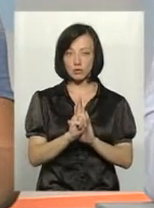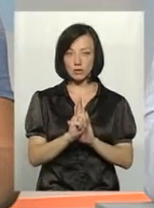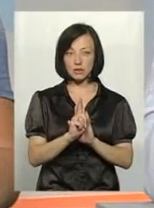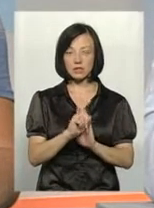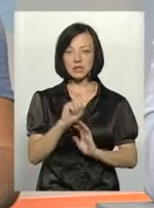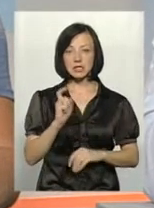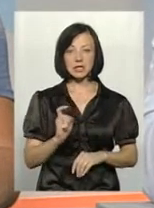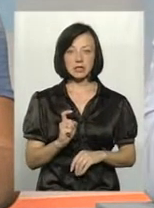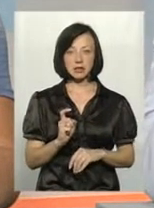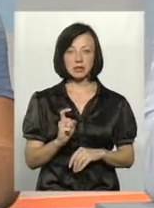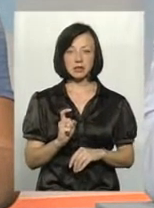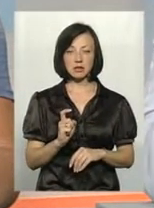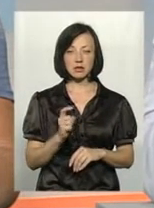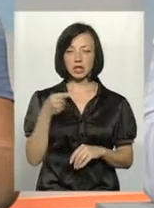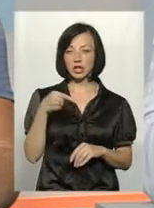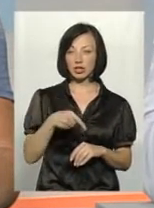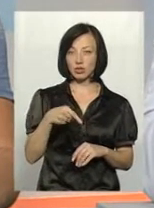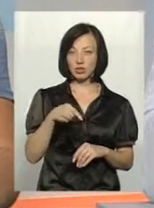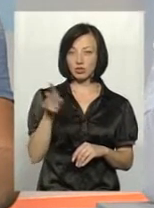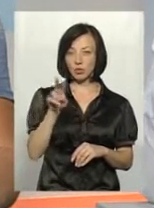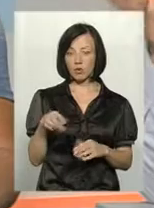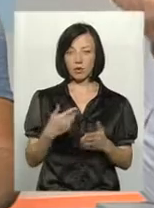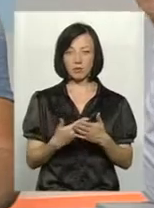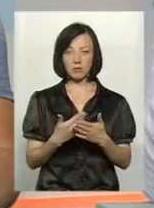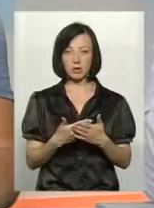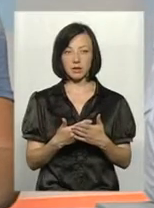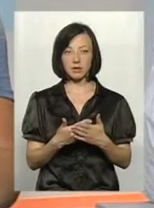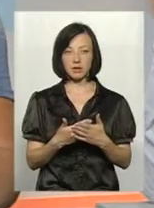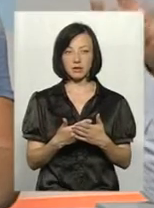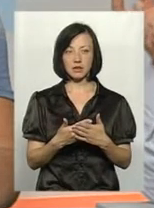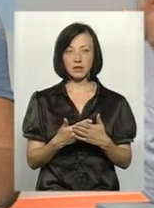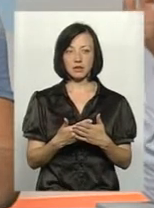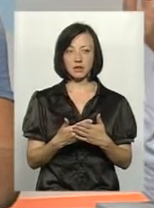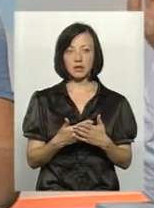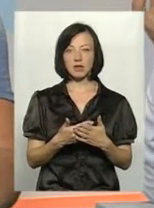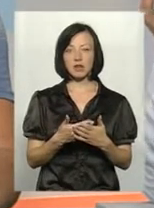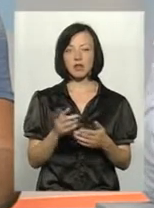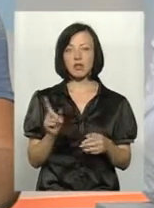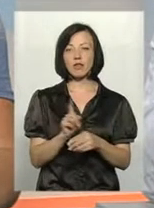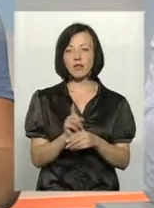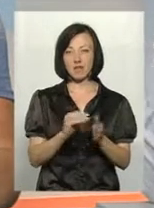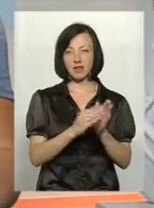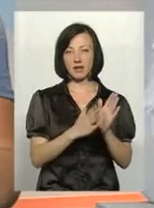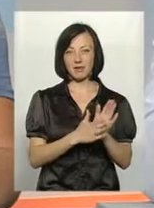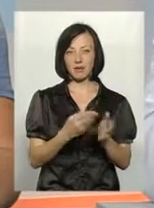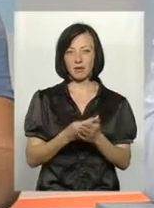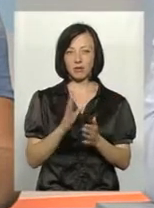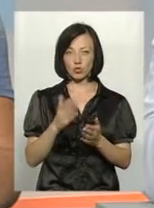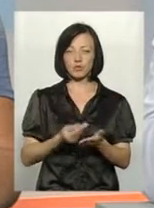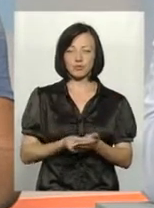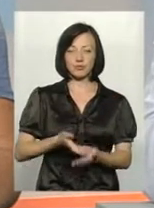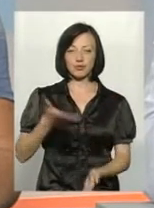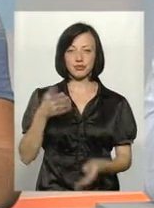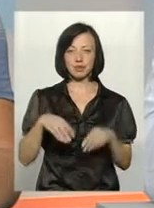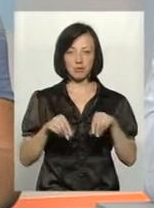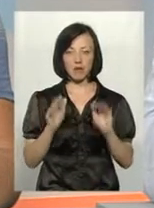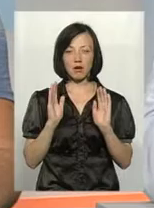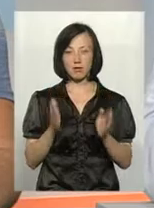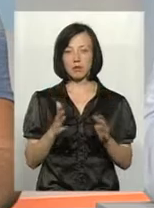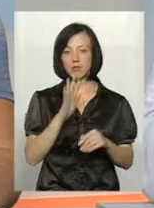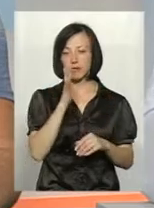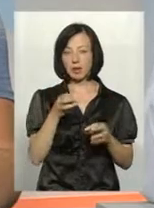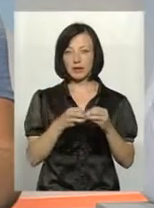з позиції тисячі, яка зараз там є, це нормативна вартість, ми підемо вверх. Воно в будь-якому випадку за 5-10